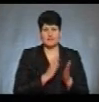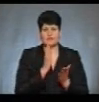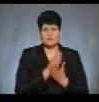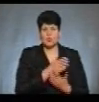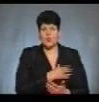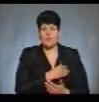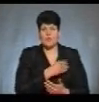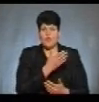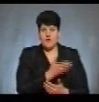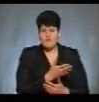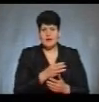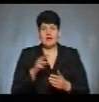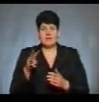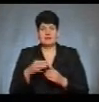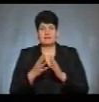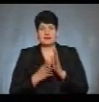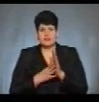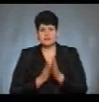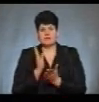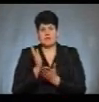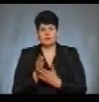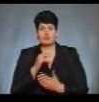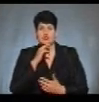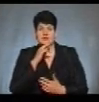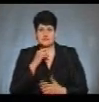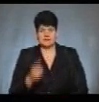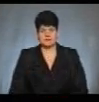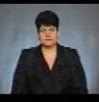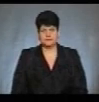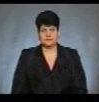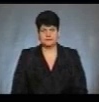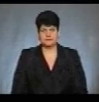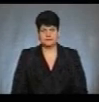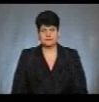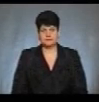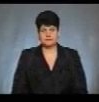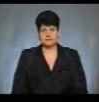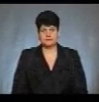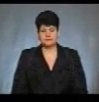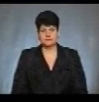Львова та М19 у напрямку Чернівців в Тернополі.